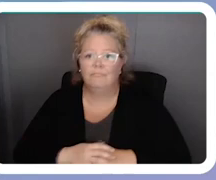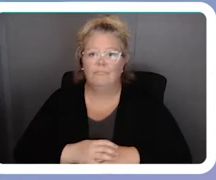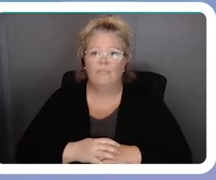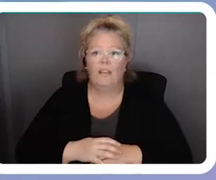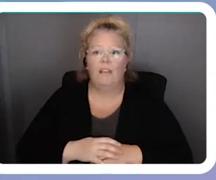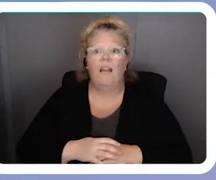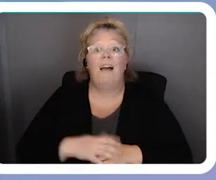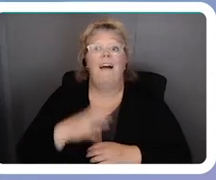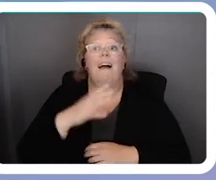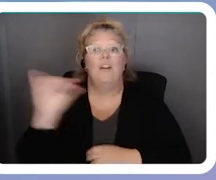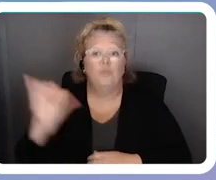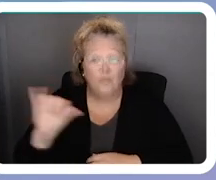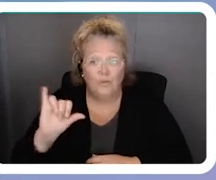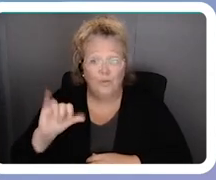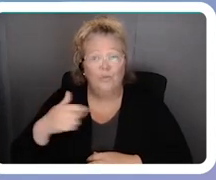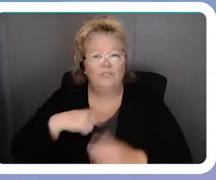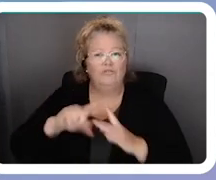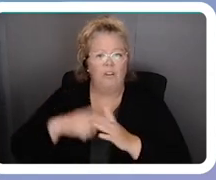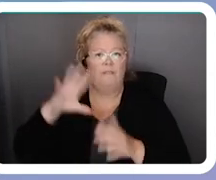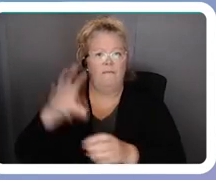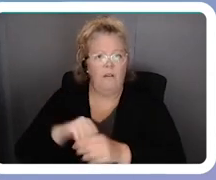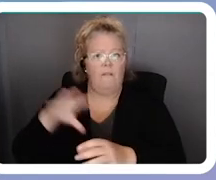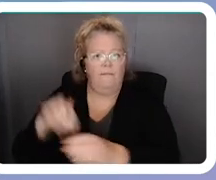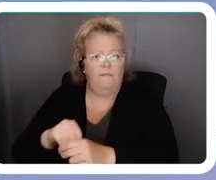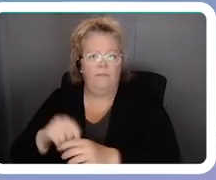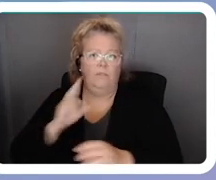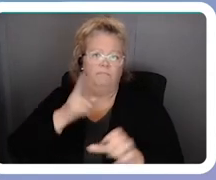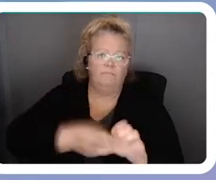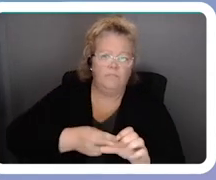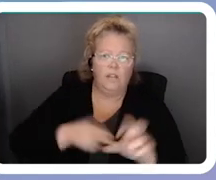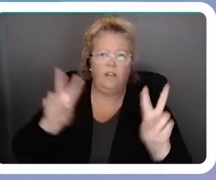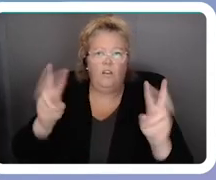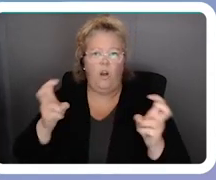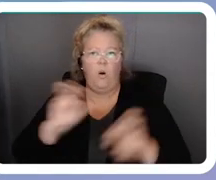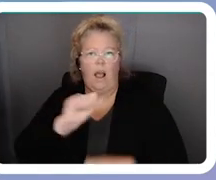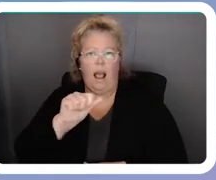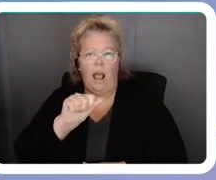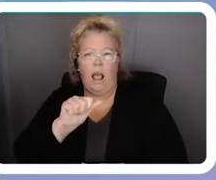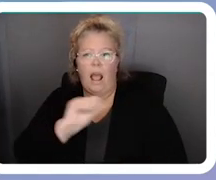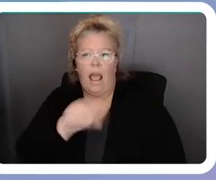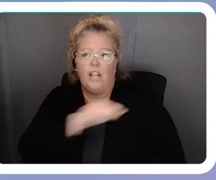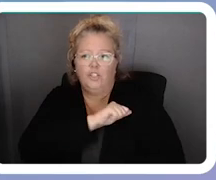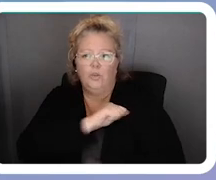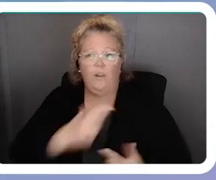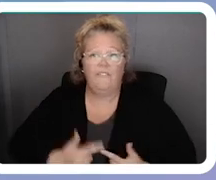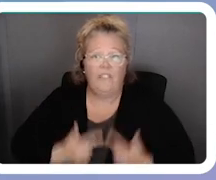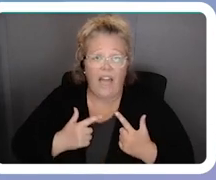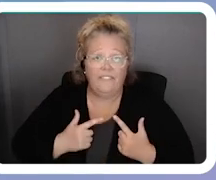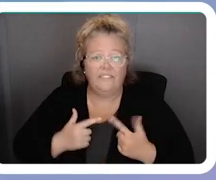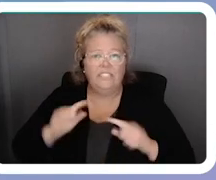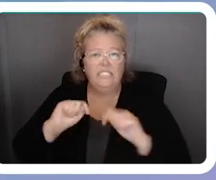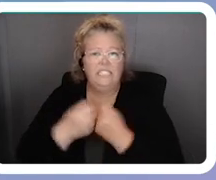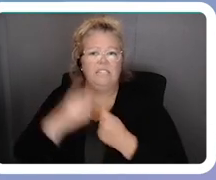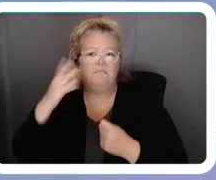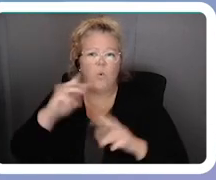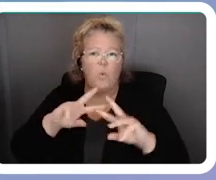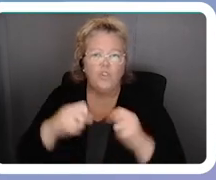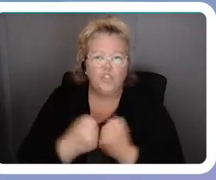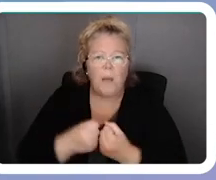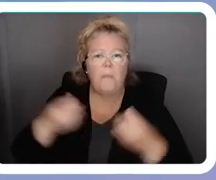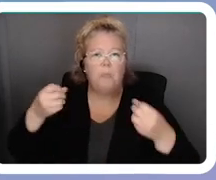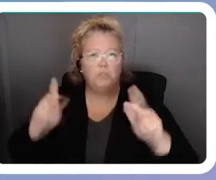Επίσης, αν αλλάξω εγώ σε Αθηνά, μέσα από τα εργαστήρια της Τάσης Όλη και από την ευκαιρία να